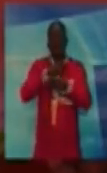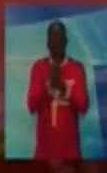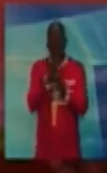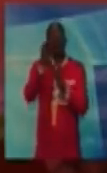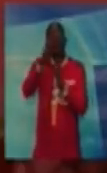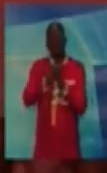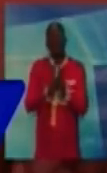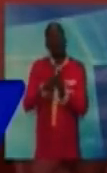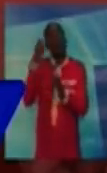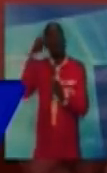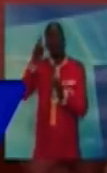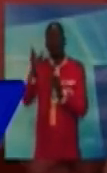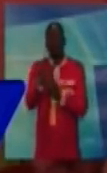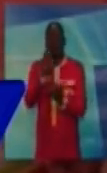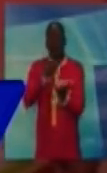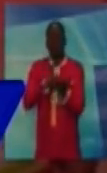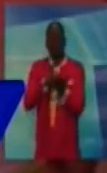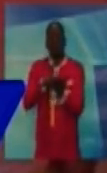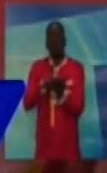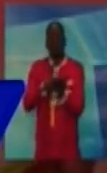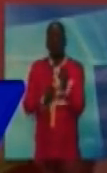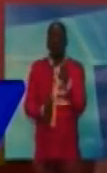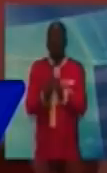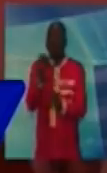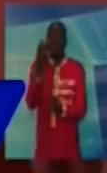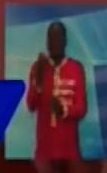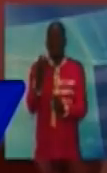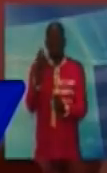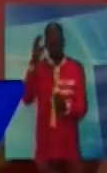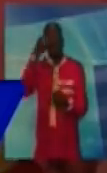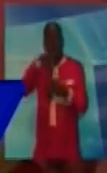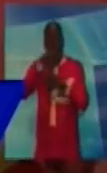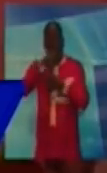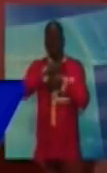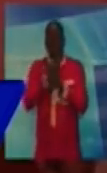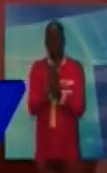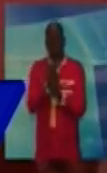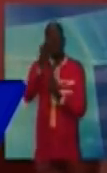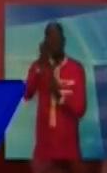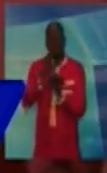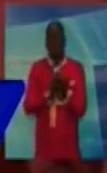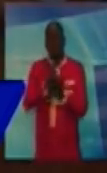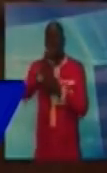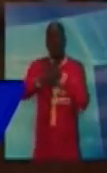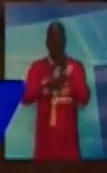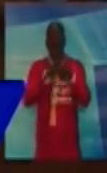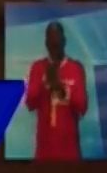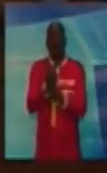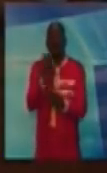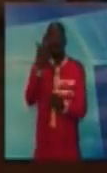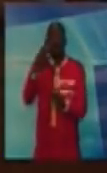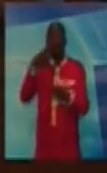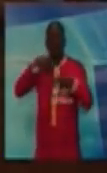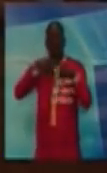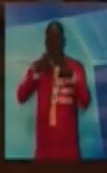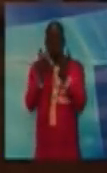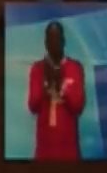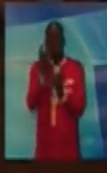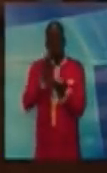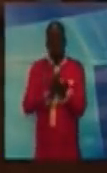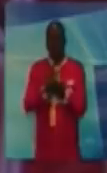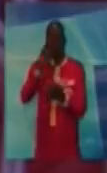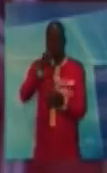poule locale. Avec une couveuse, vous pouvez passer de 4 à 5 cycles de production par an, par poule, à 13 cycles de production par an, par